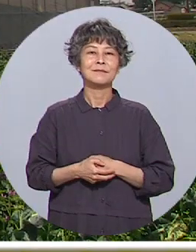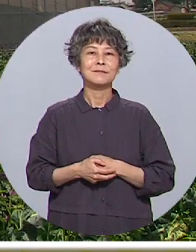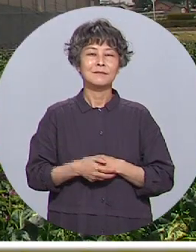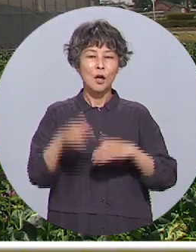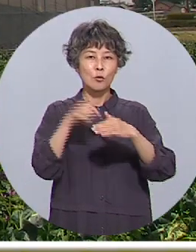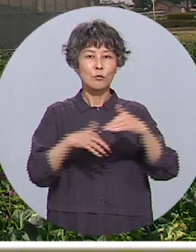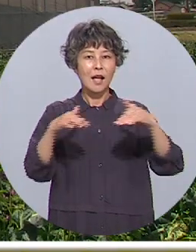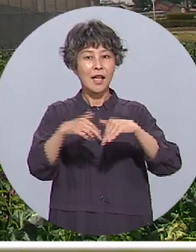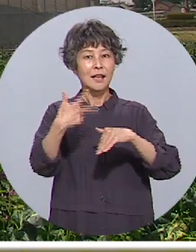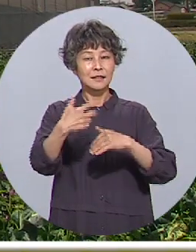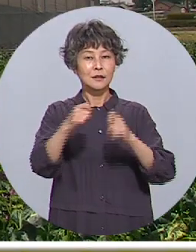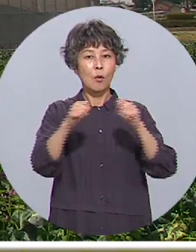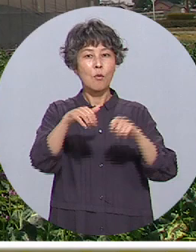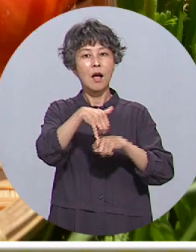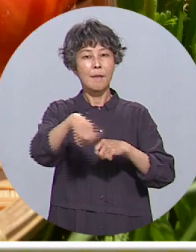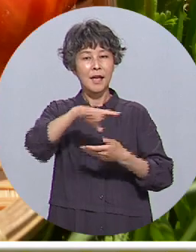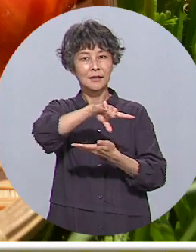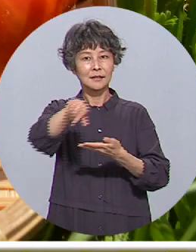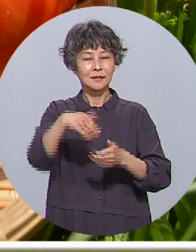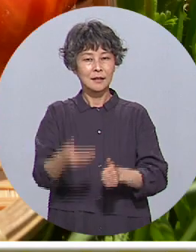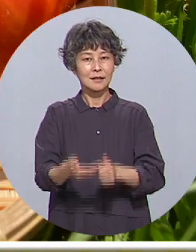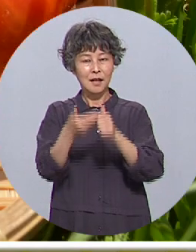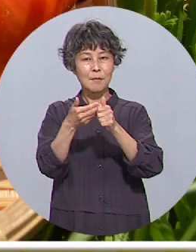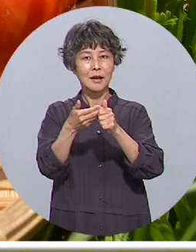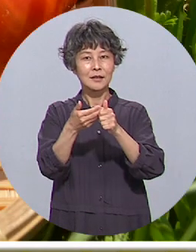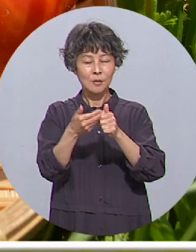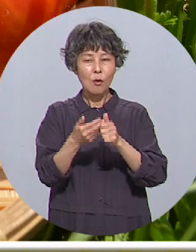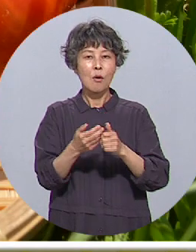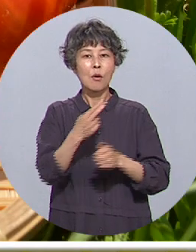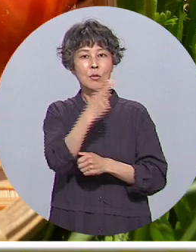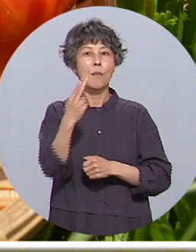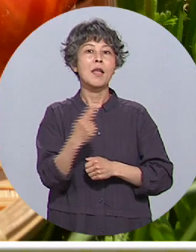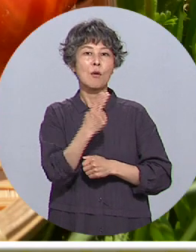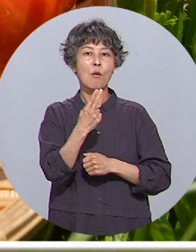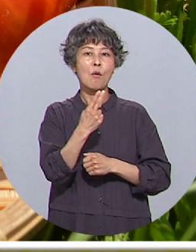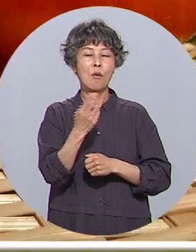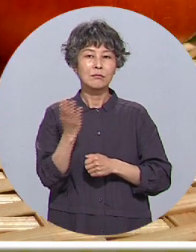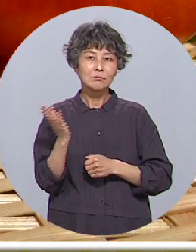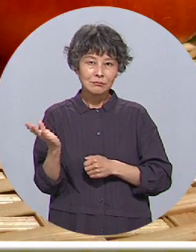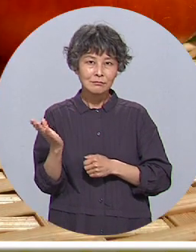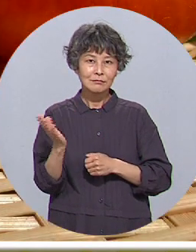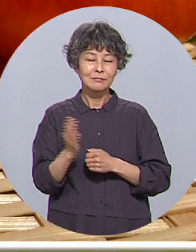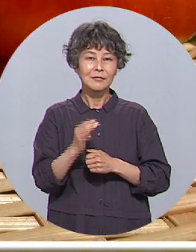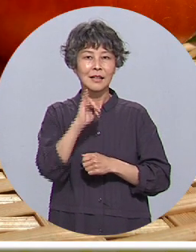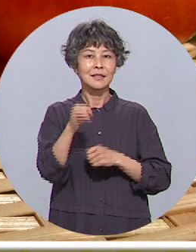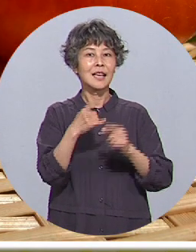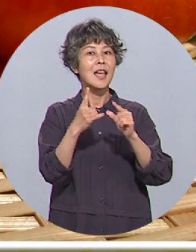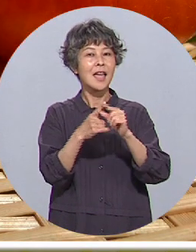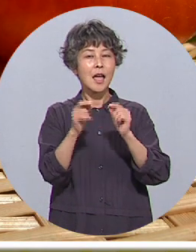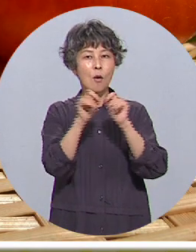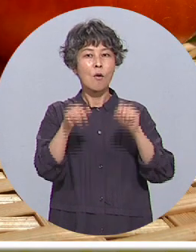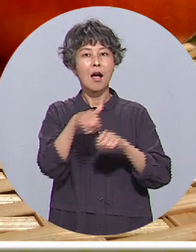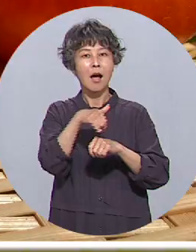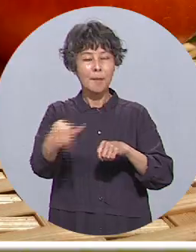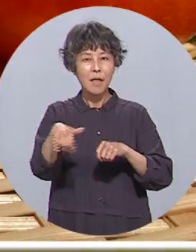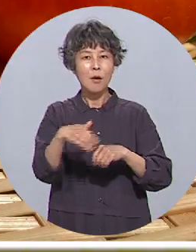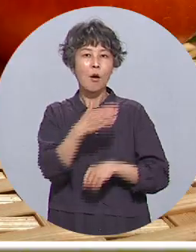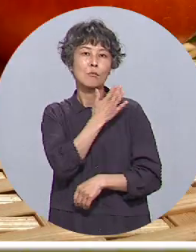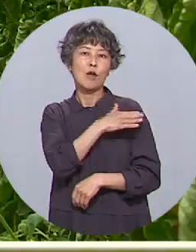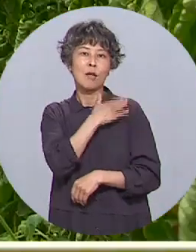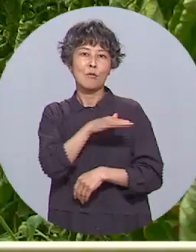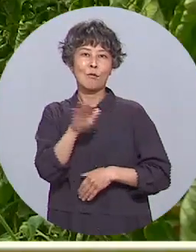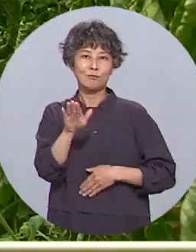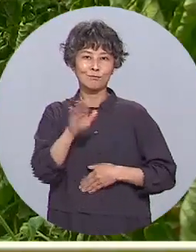谷市の岡部地域で栽培されているフルーツトマト馬かんべい、 JA 埼玉岡部のオリジナルブランドです